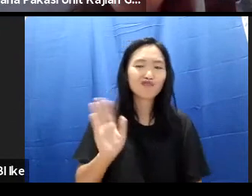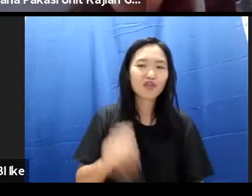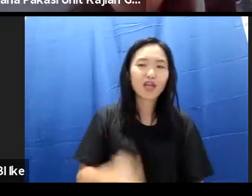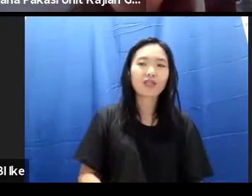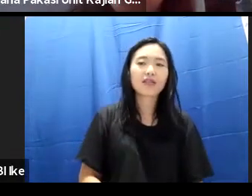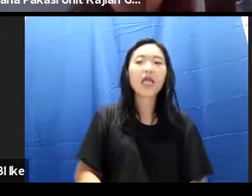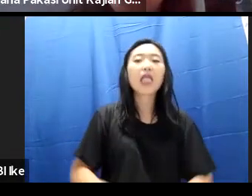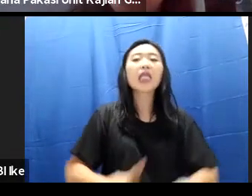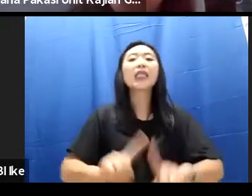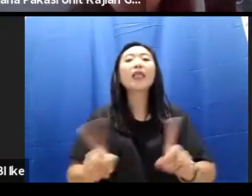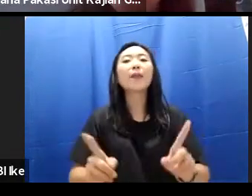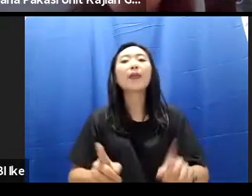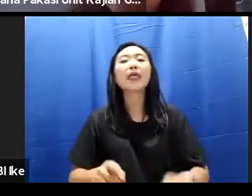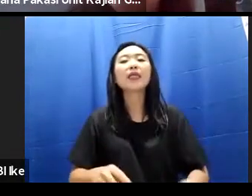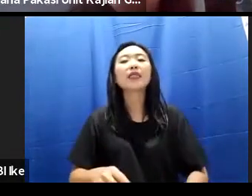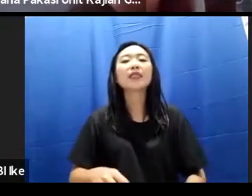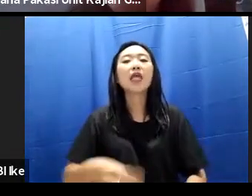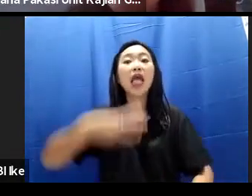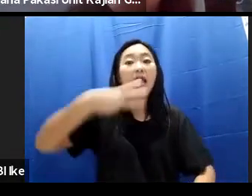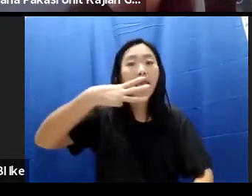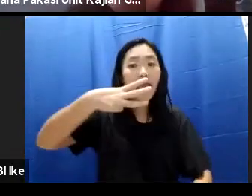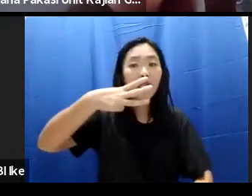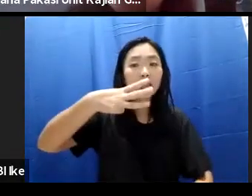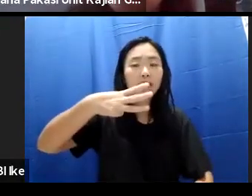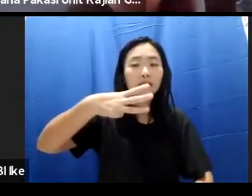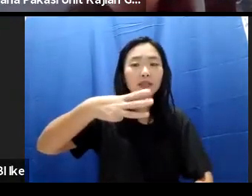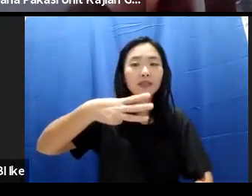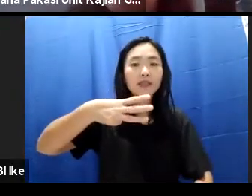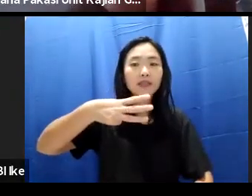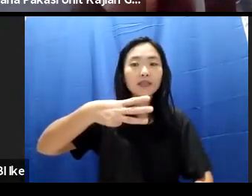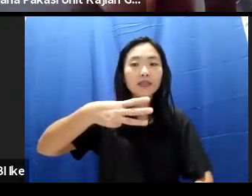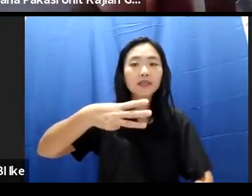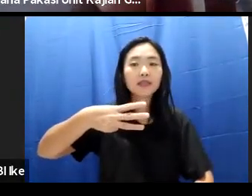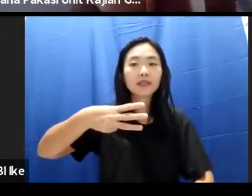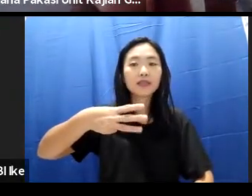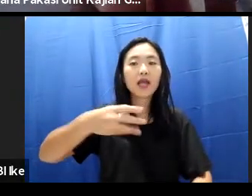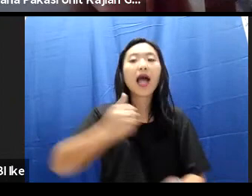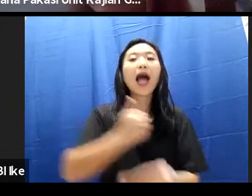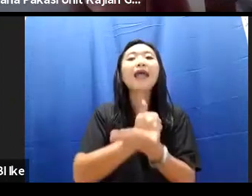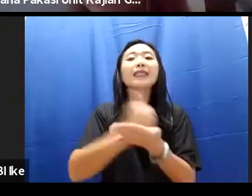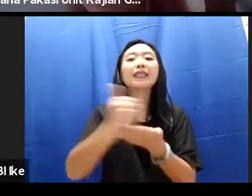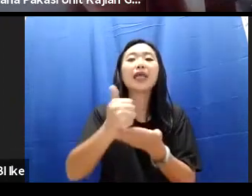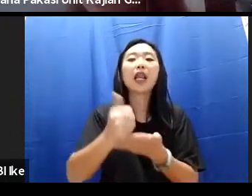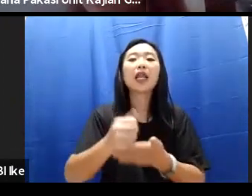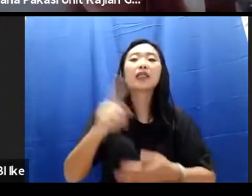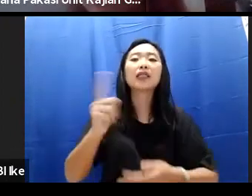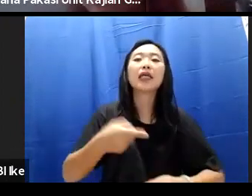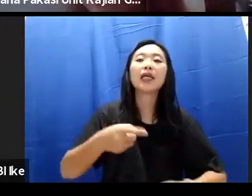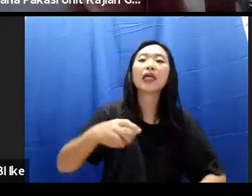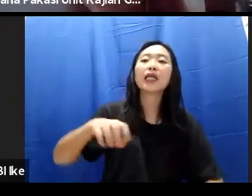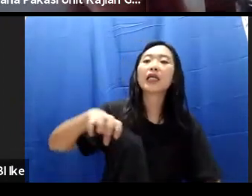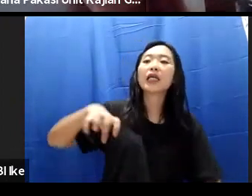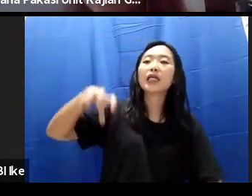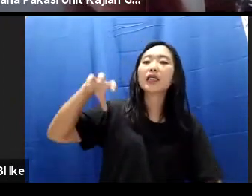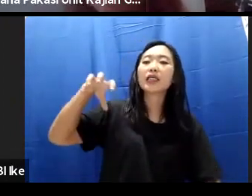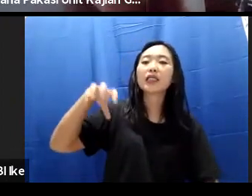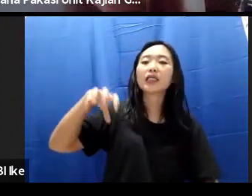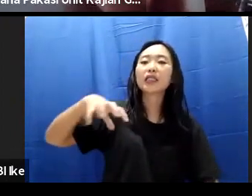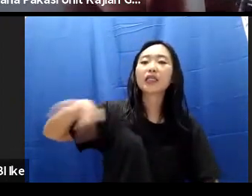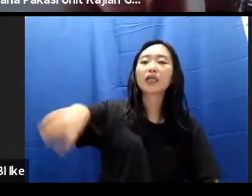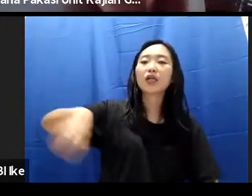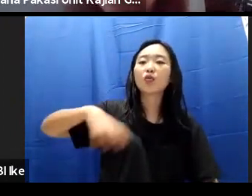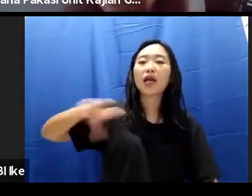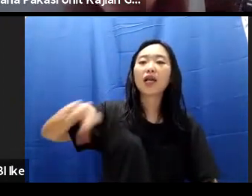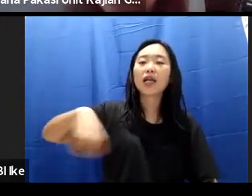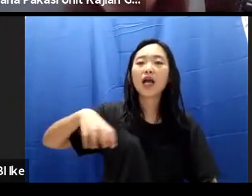saya berangkat dari keluarga yang mama saya itu perempuan patriarki,